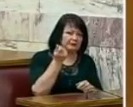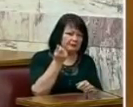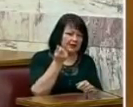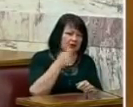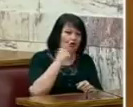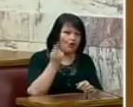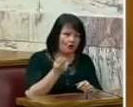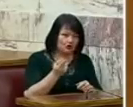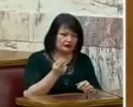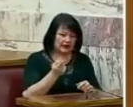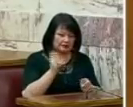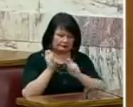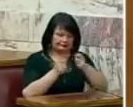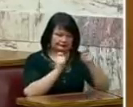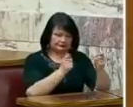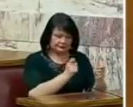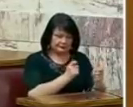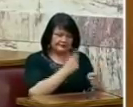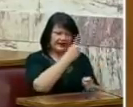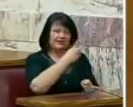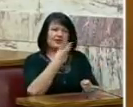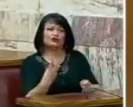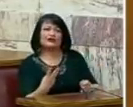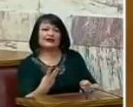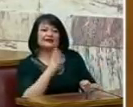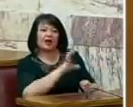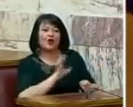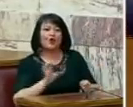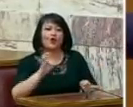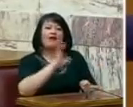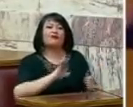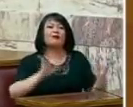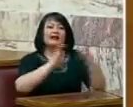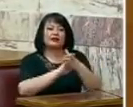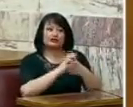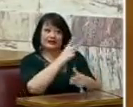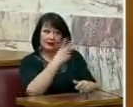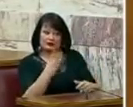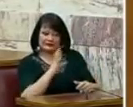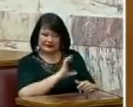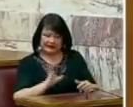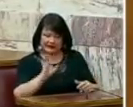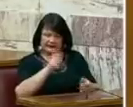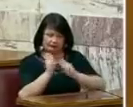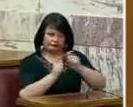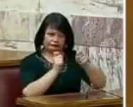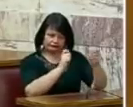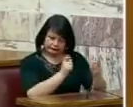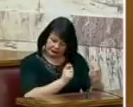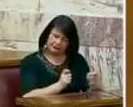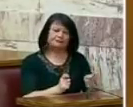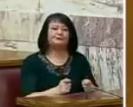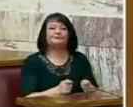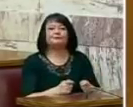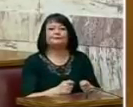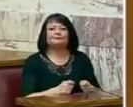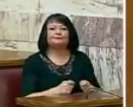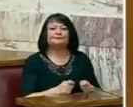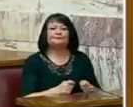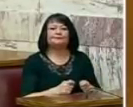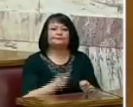και αποζημιώνονται στα 2/3 των χωρών της Ευρωπαϊκής Ένωσης και αποζημιώνονται στα 2/3 και να το έκανα